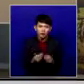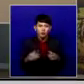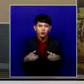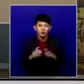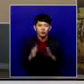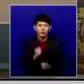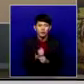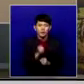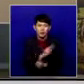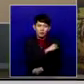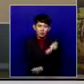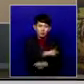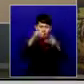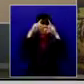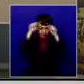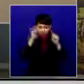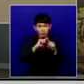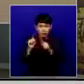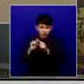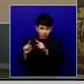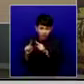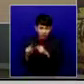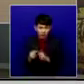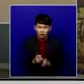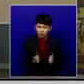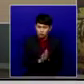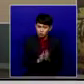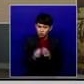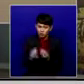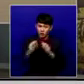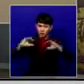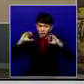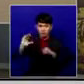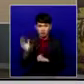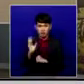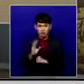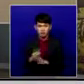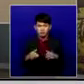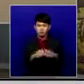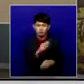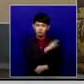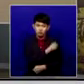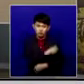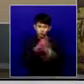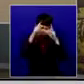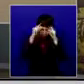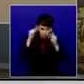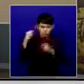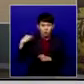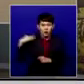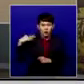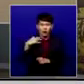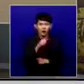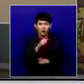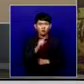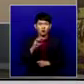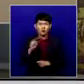พทย์นะผมไม่ได้ชื่นชมรัฐบาลนะชื่นชมบุคลากรทางการแพทย์และอสมด้วยนะเขาเป็นฮีโร่